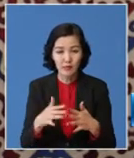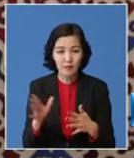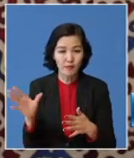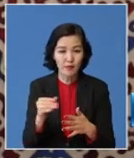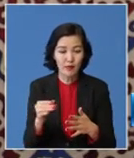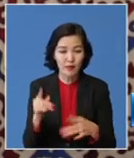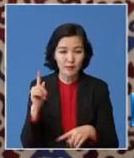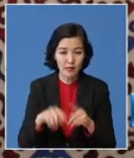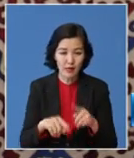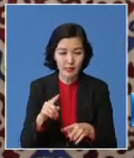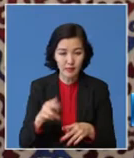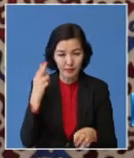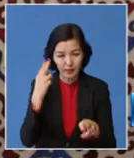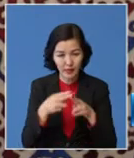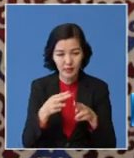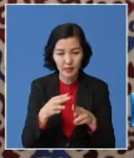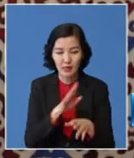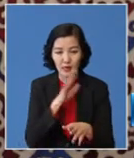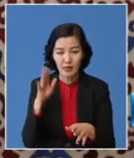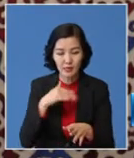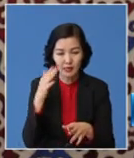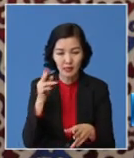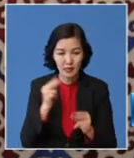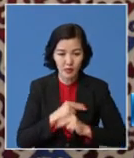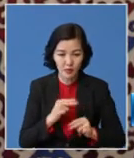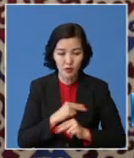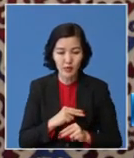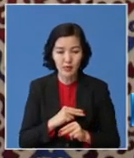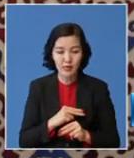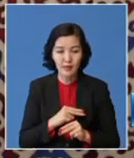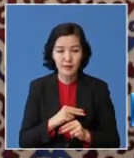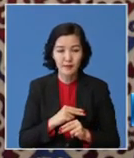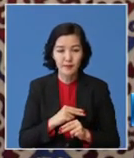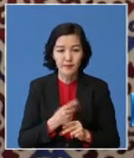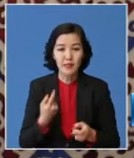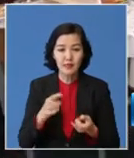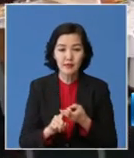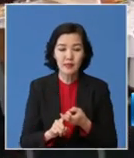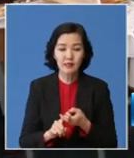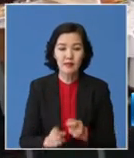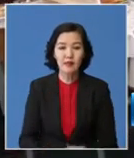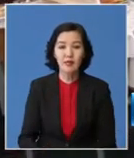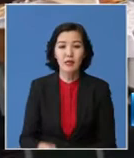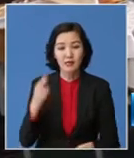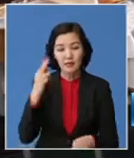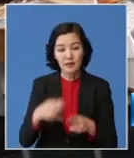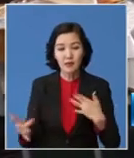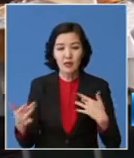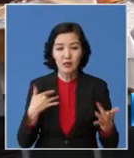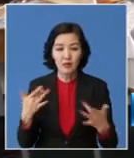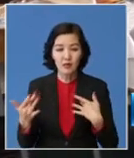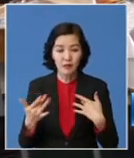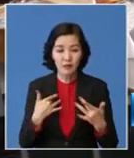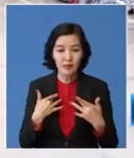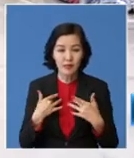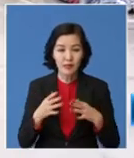братья, все здесь учились. Наши родители здесь работали. Это связывает как бы. По завершению театрализованного